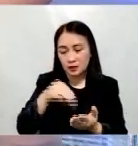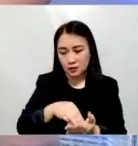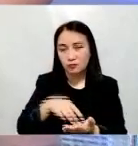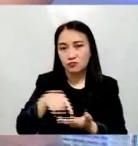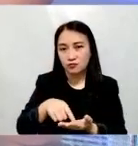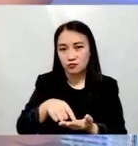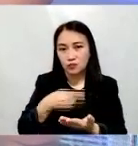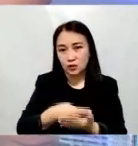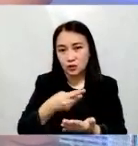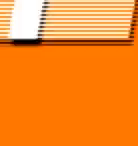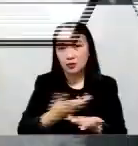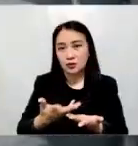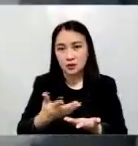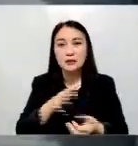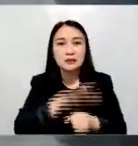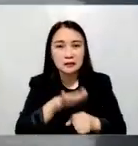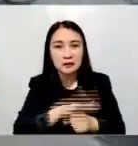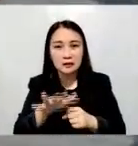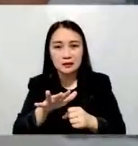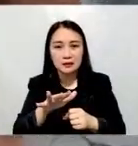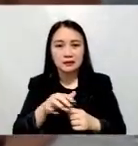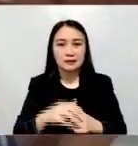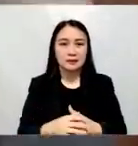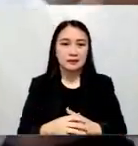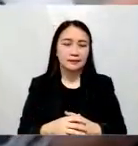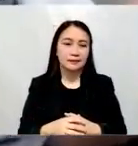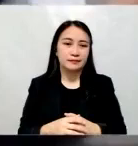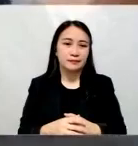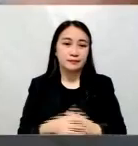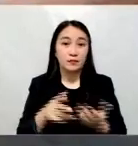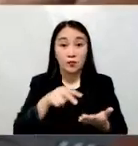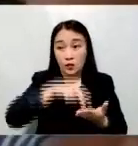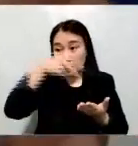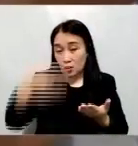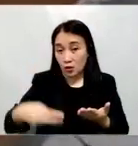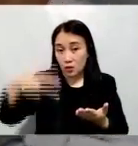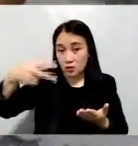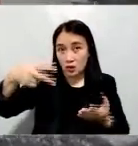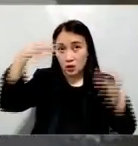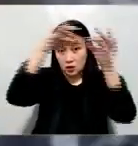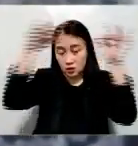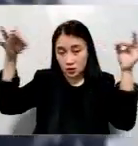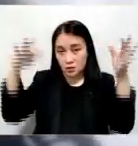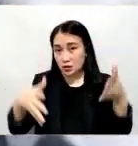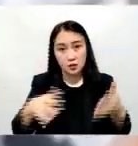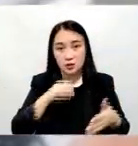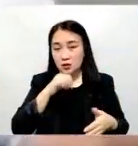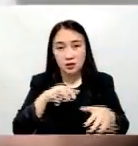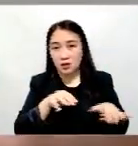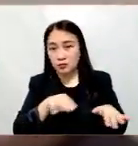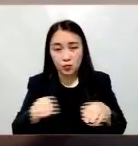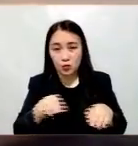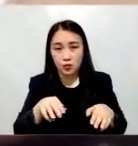si Gary De Leon. Nakaandong sa isang kalsada, hirap humalaw at humihingi na saklolo. Ganyan ang kalagayan